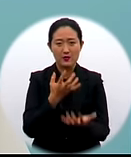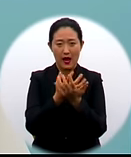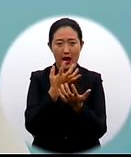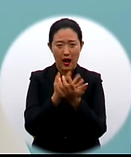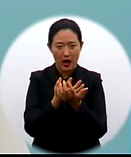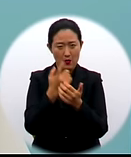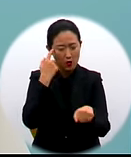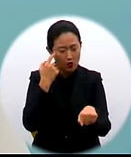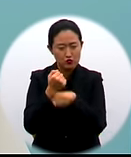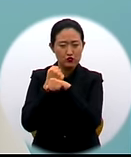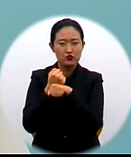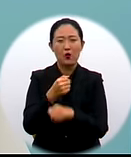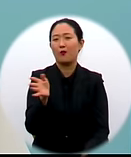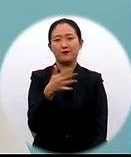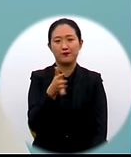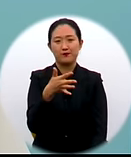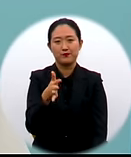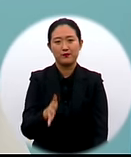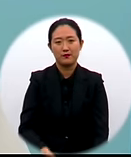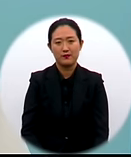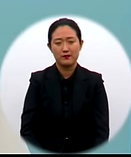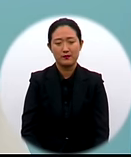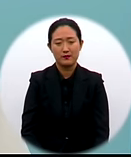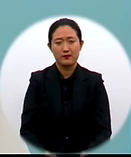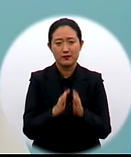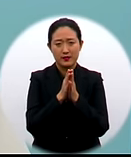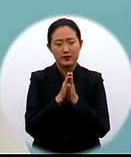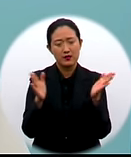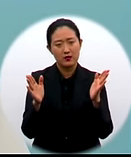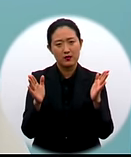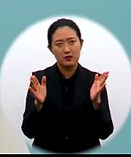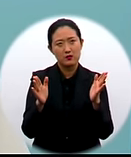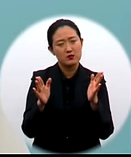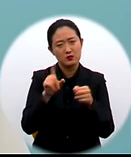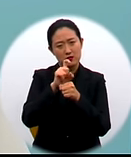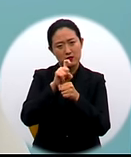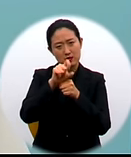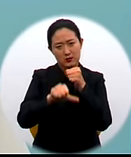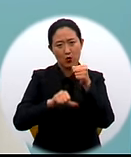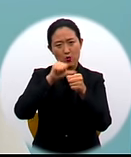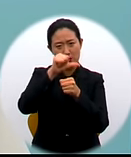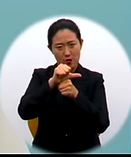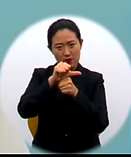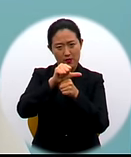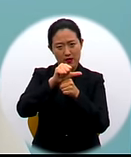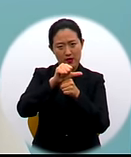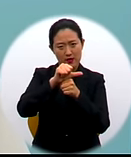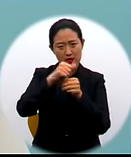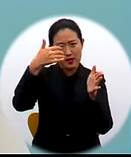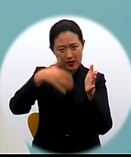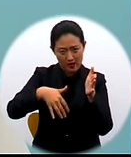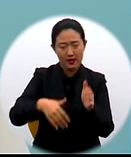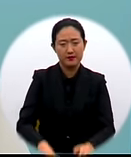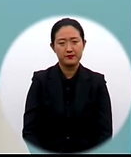데이터 분석가라는 포지션은 세상에 없었어요. 이 포지션이 등장한 건 불과 15년 안쪽으로